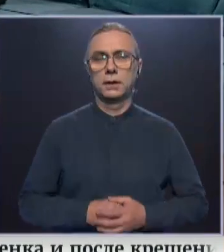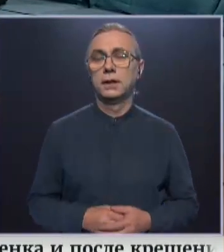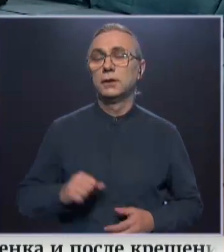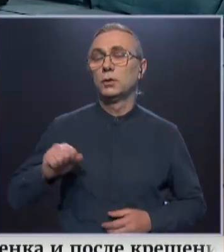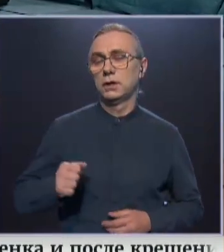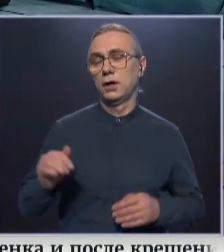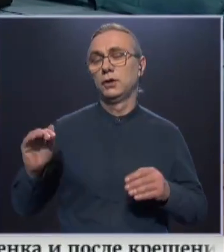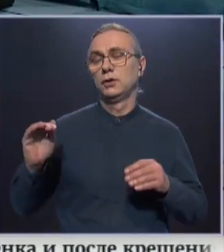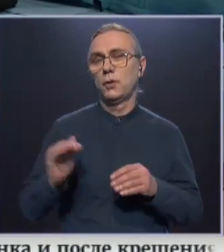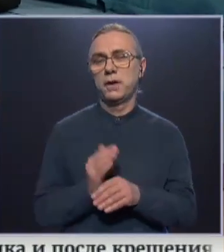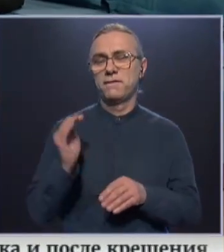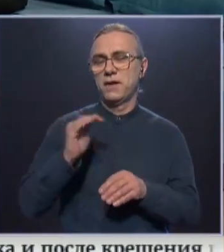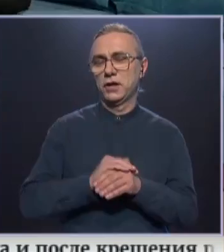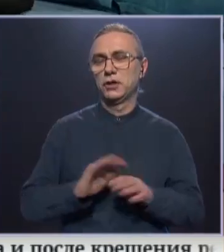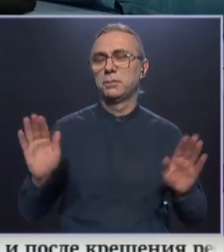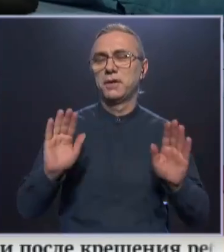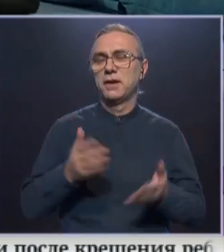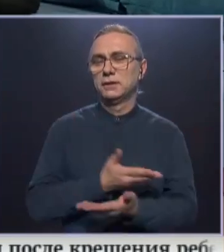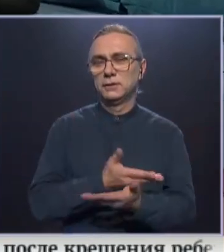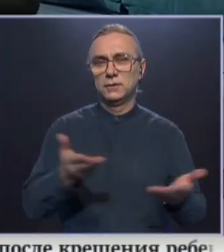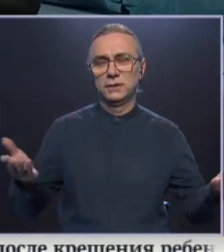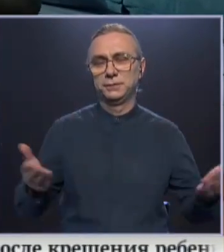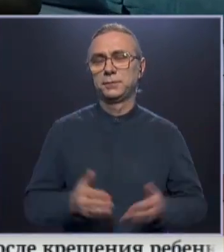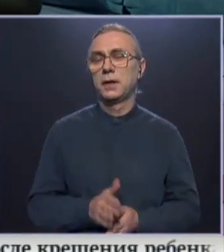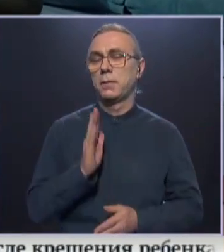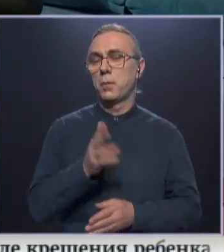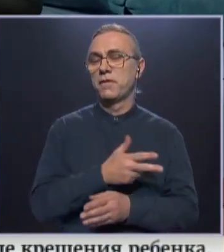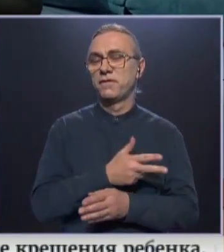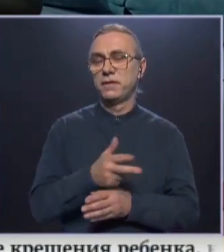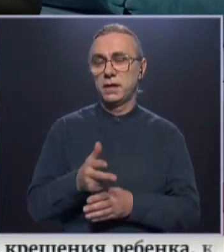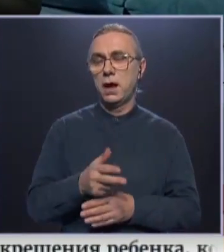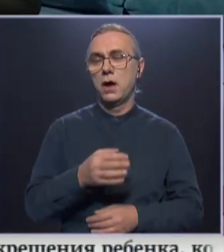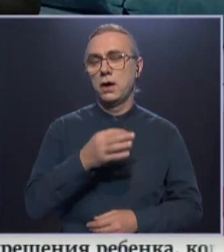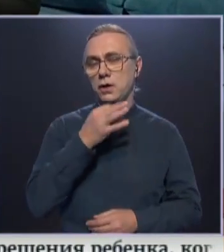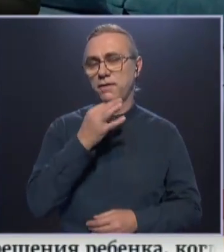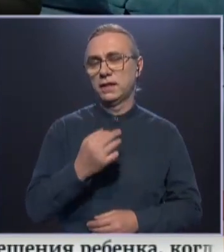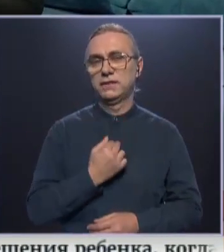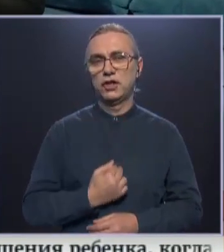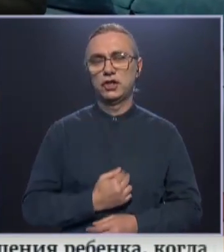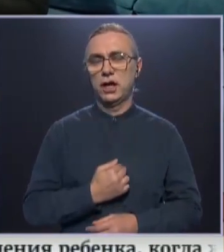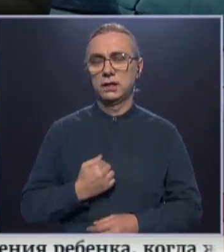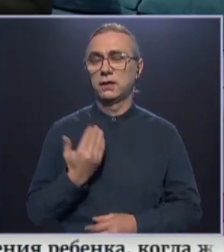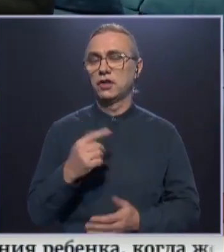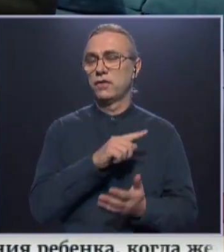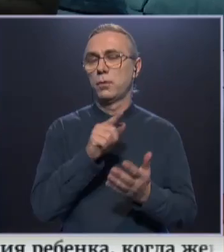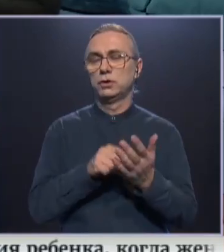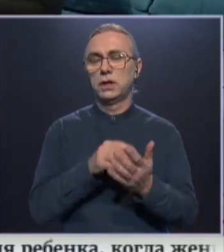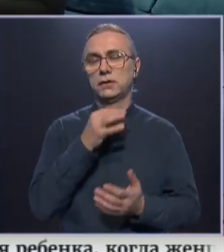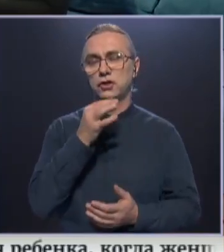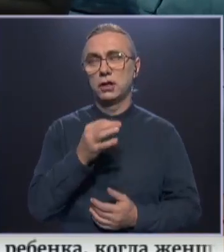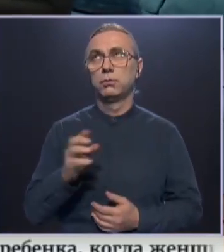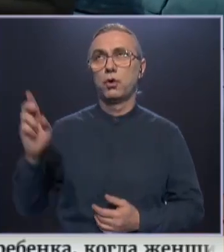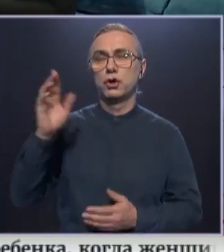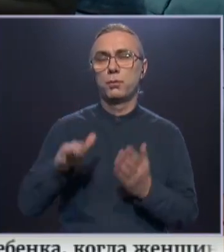Друзья, добрый вечер. Приветствую всех, кто только что к нам присоединился. В прямом эфире для вас стартует программа «Ответ священника». И на ваши вопросы сегодня с Божьей